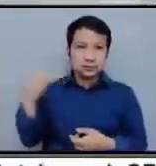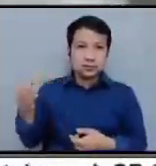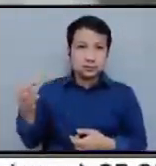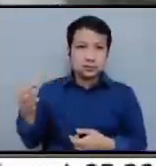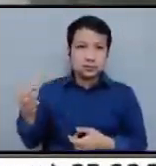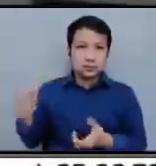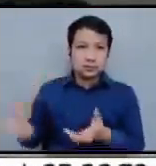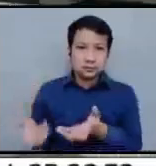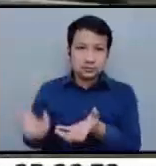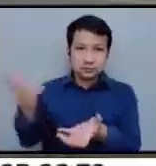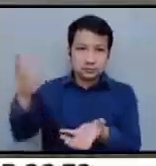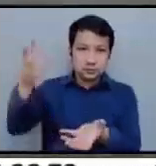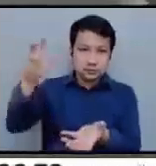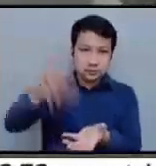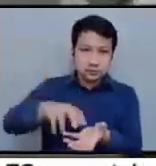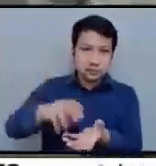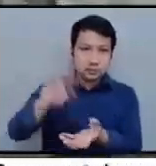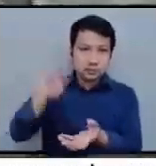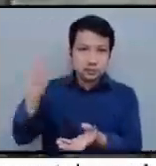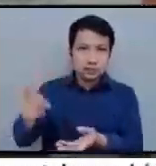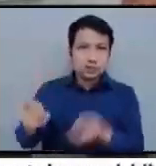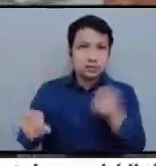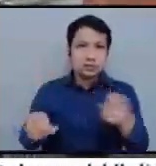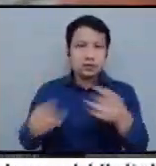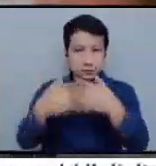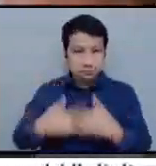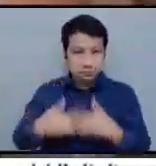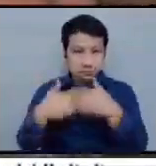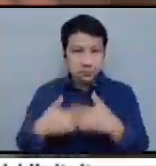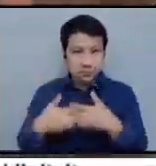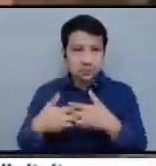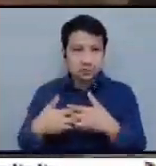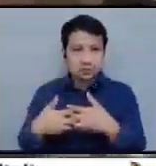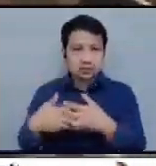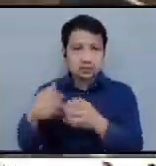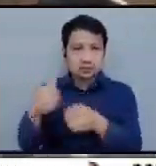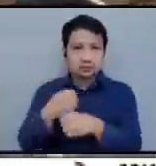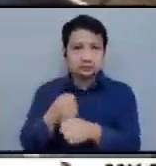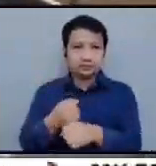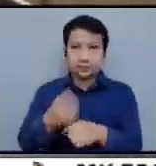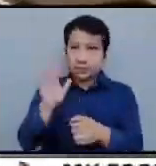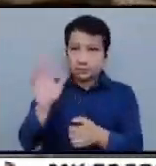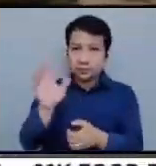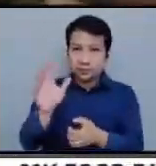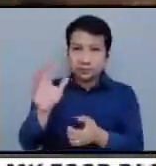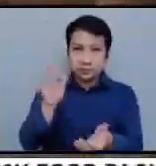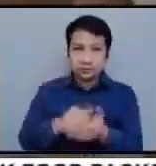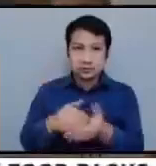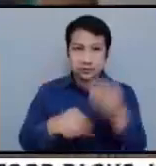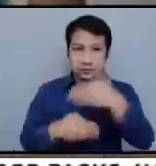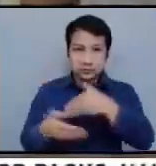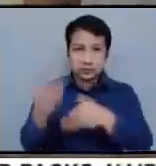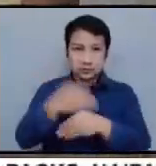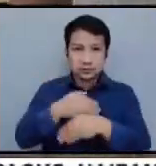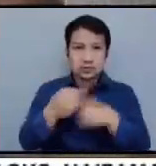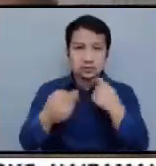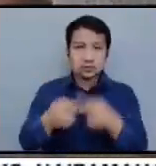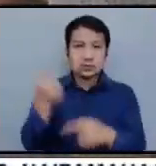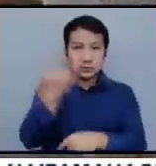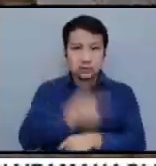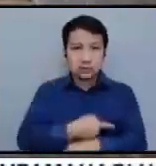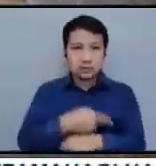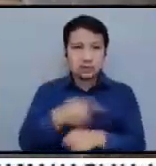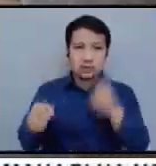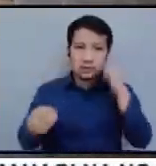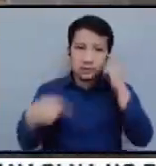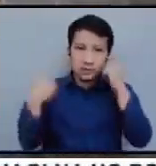bigas, at ang pangalawa naman ay machine-operated kung saan nakakagawa ito ng 50,000 packs ng bigas kada araw. Dadaan naman ito